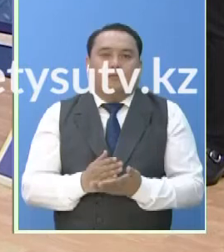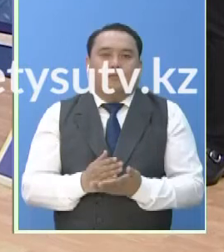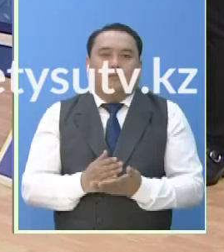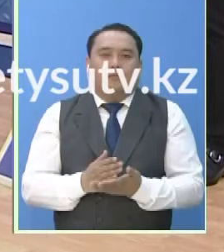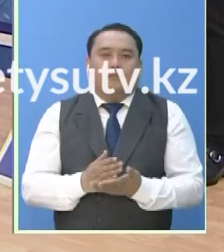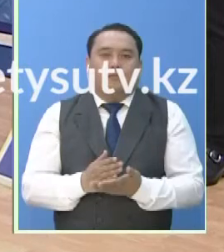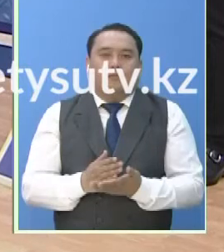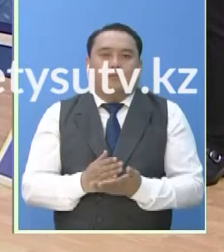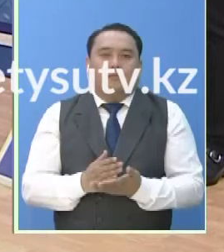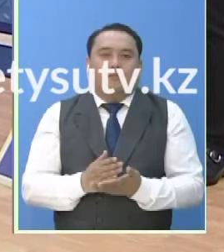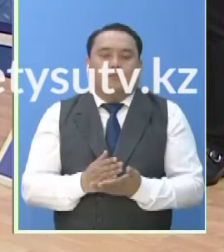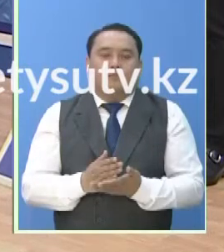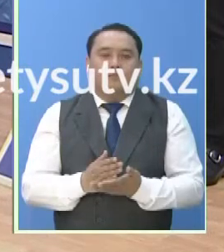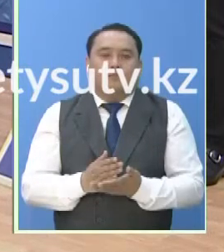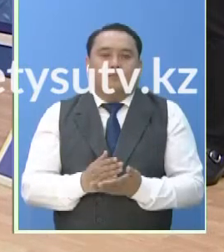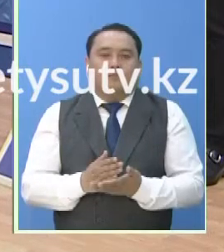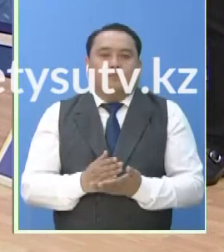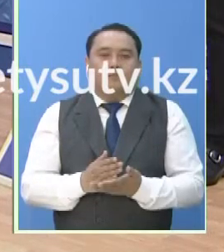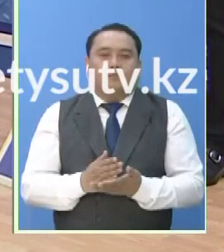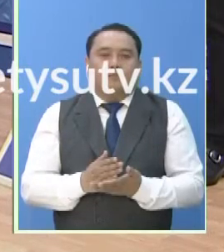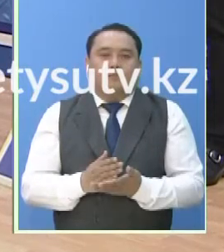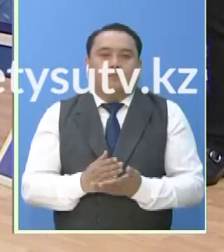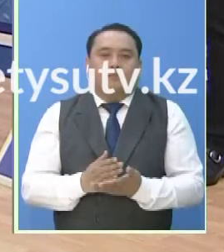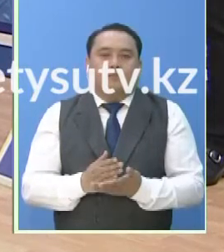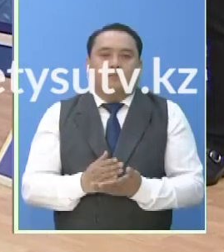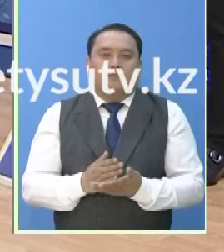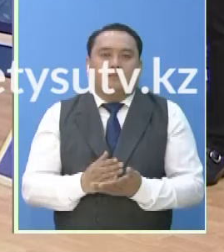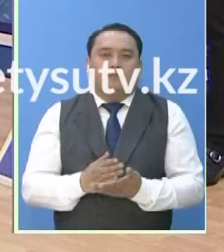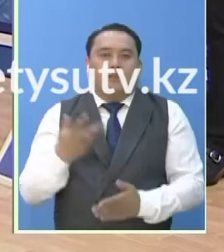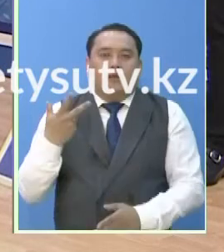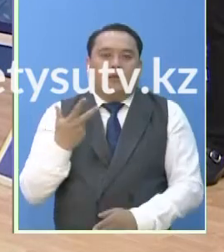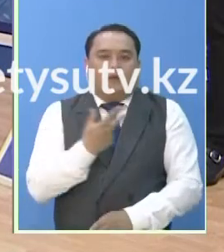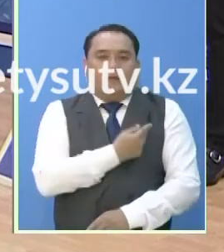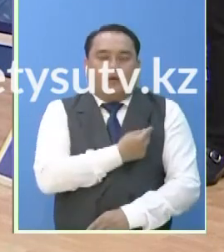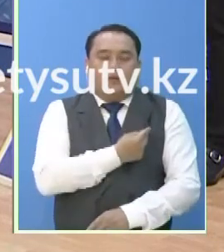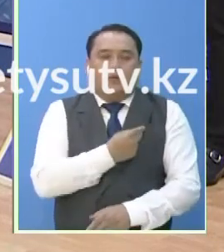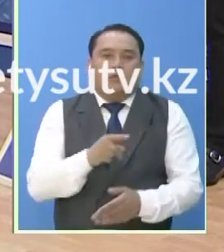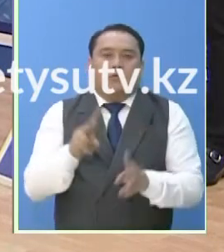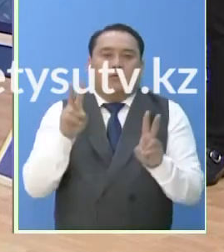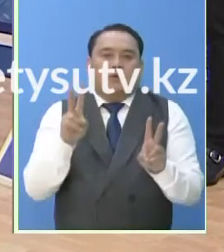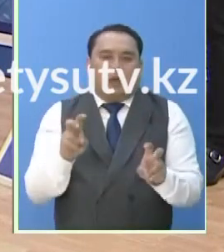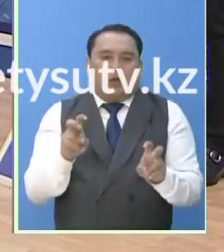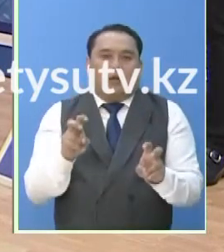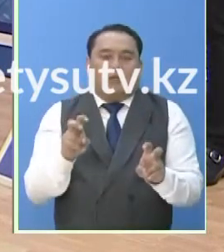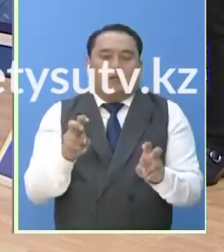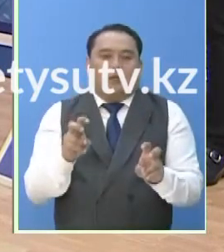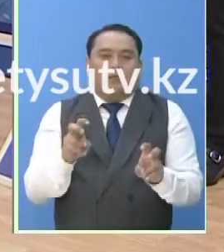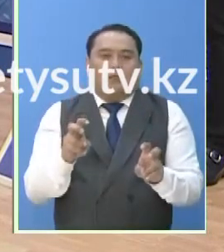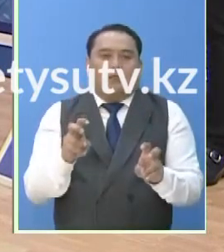Мен сұрақ қояйын деп едім. Мына вакцина жайында айтып жатсыздар ғой сіздер.